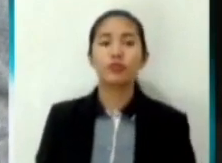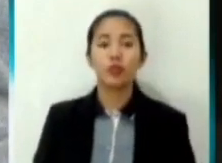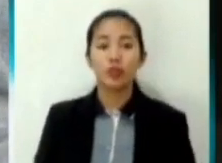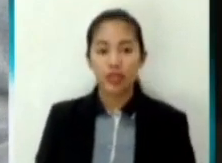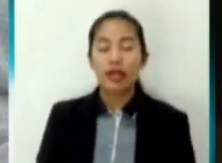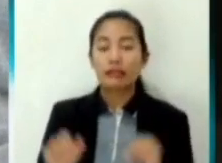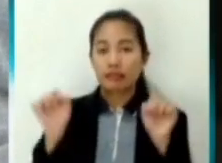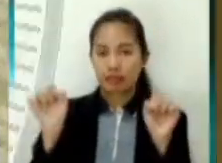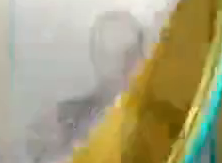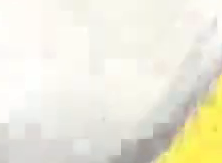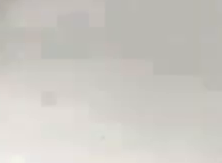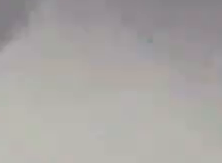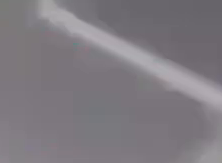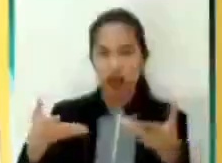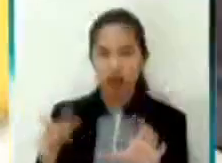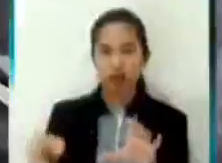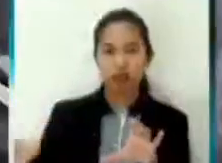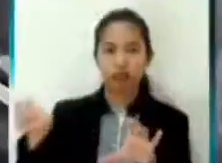Narito ang report.